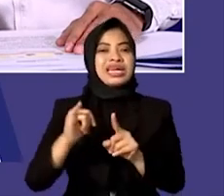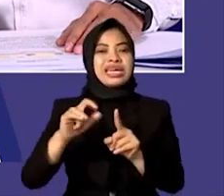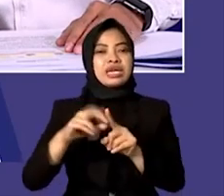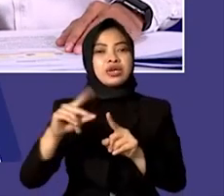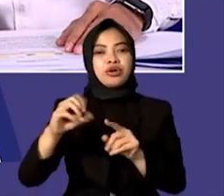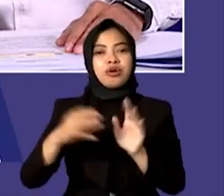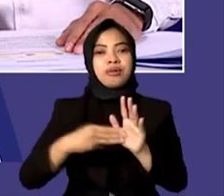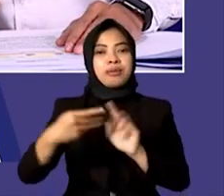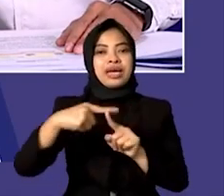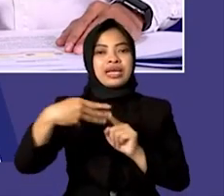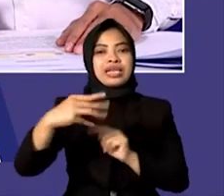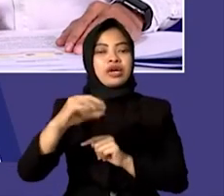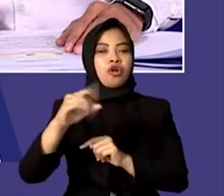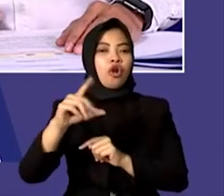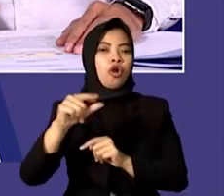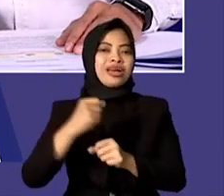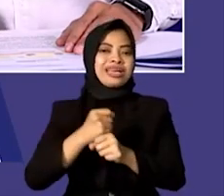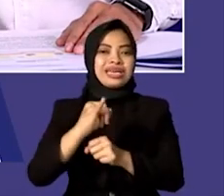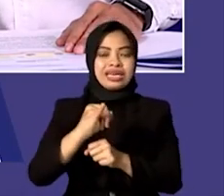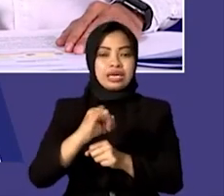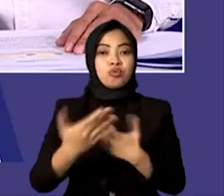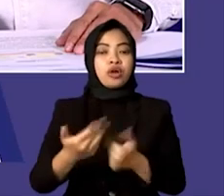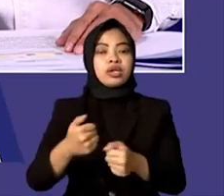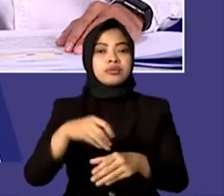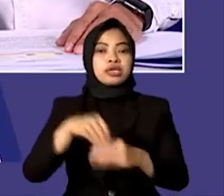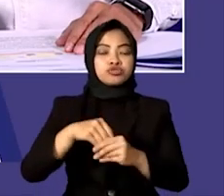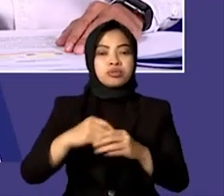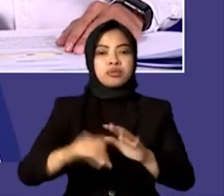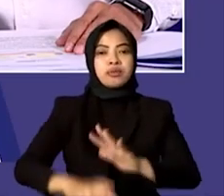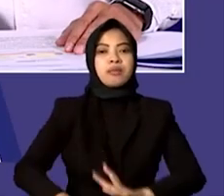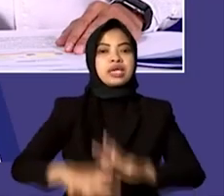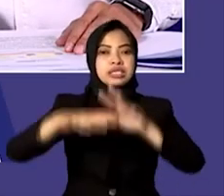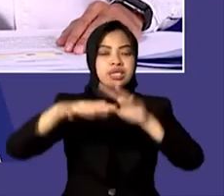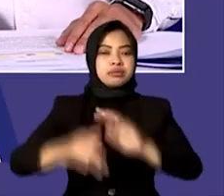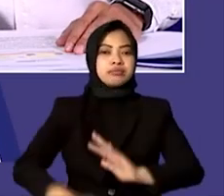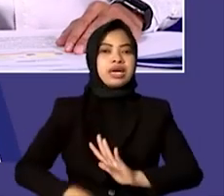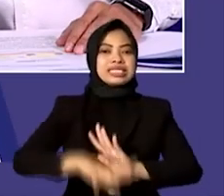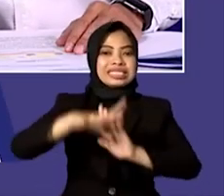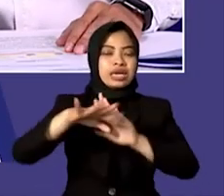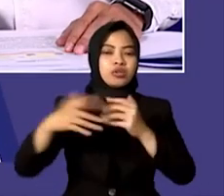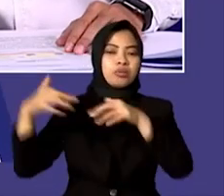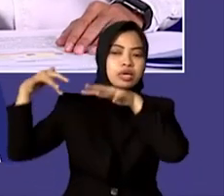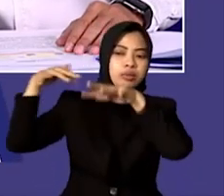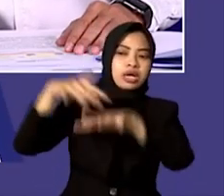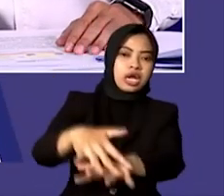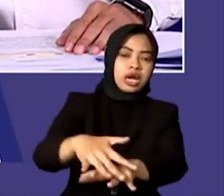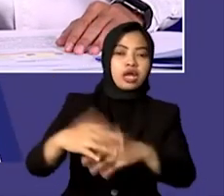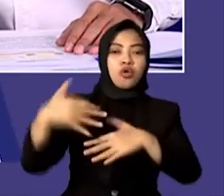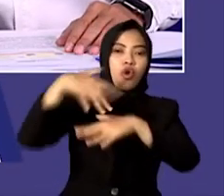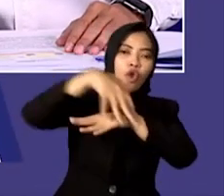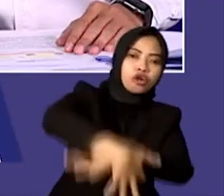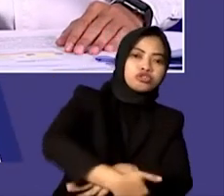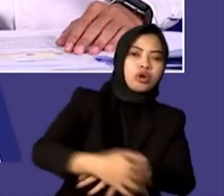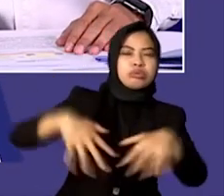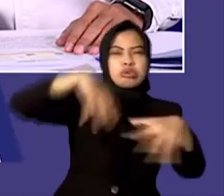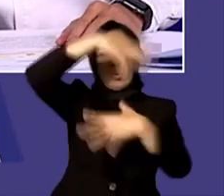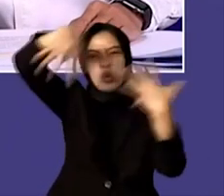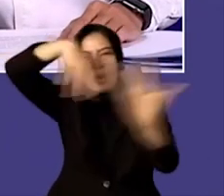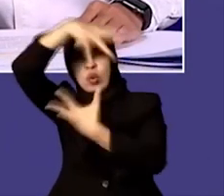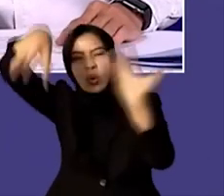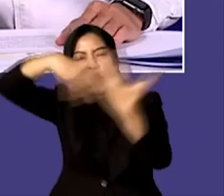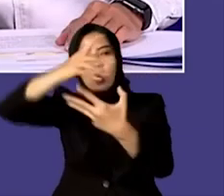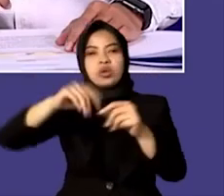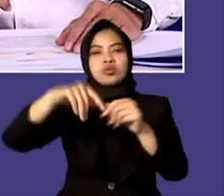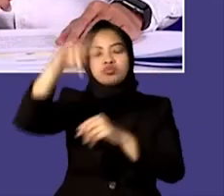hidrometeorologi yang meliputi banjir banjir bandang longsor angin kencang